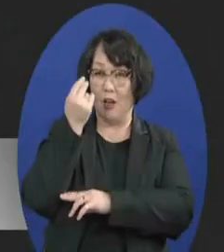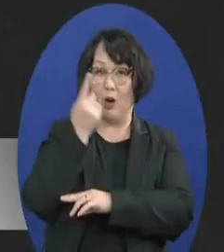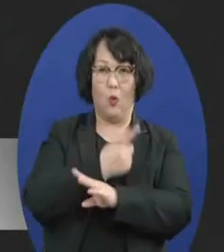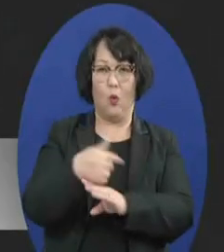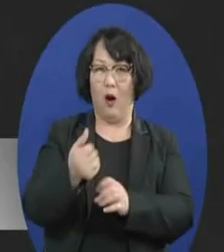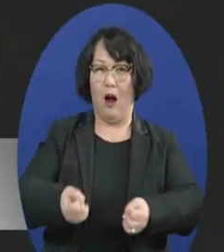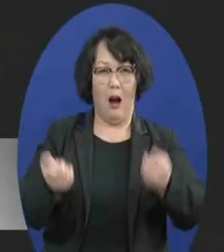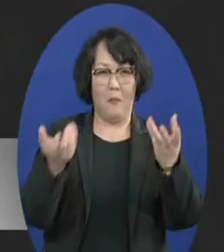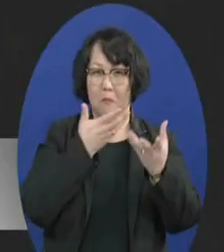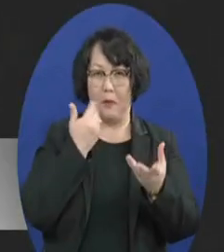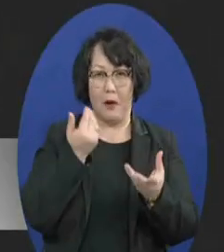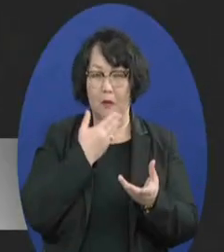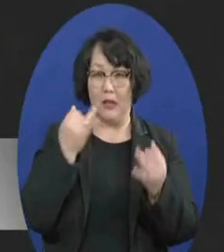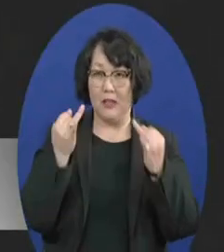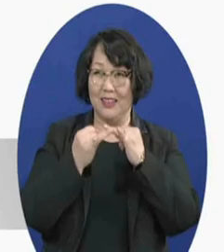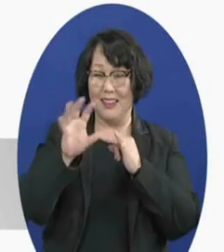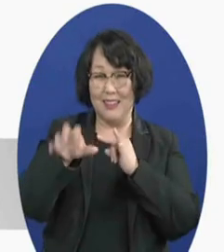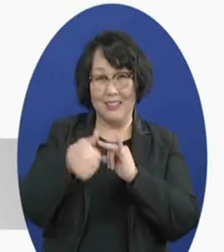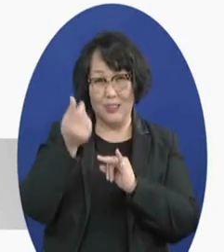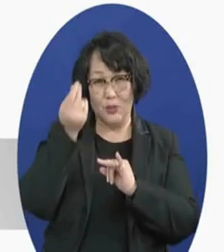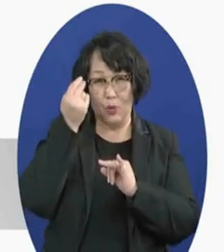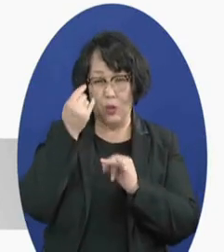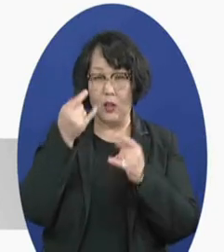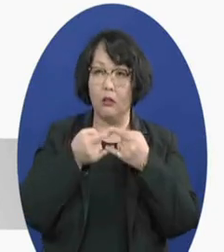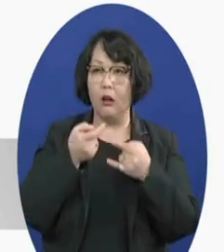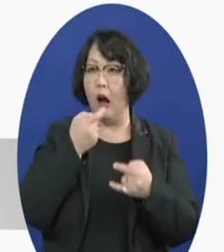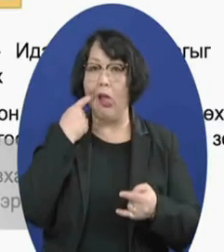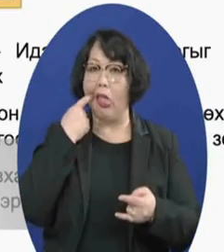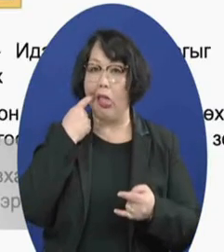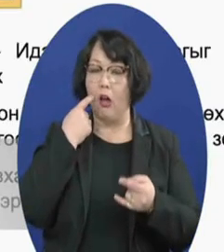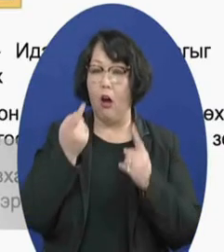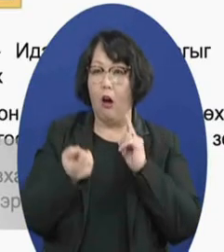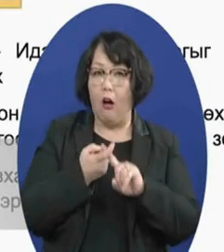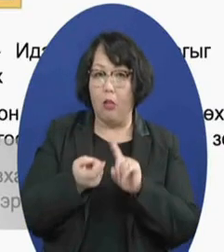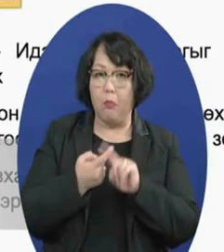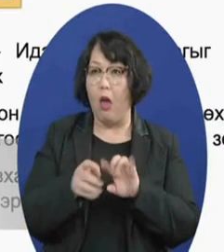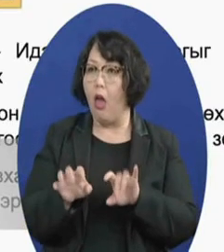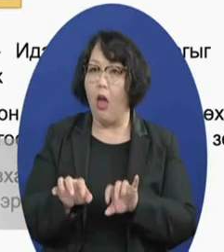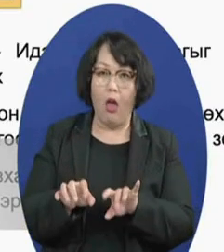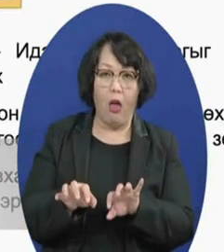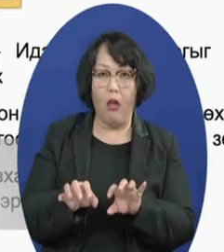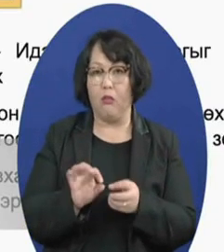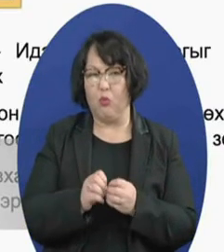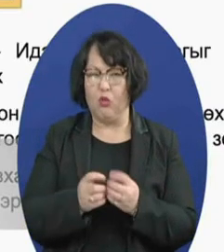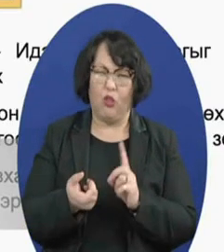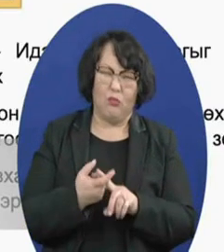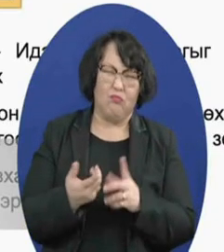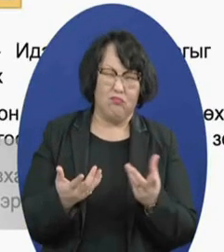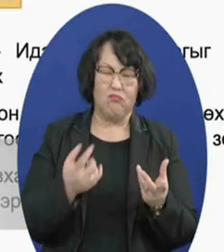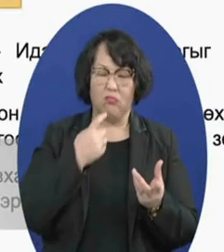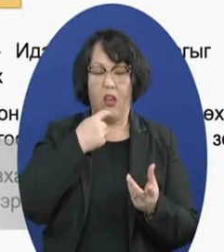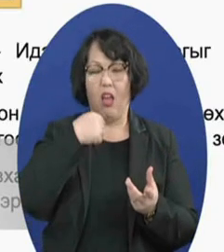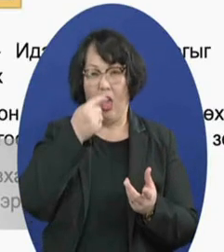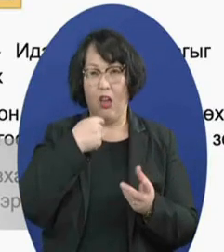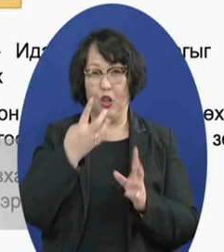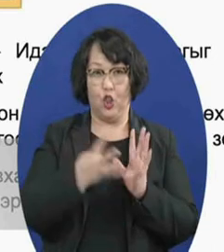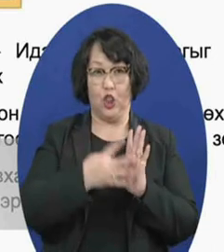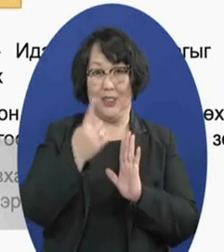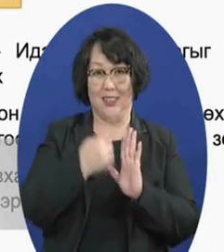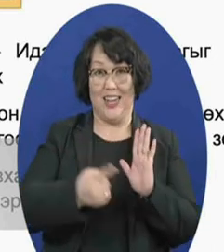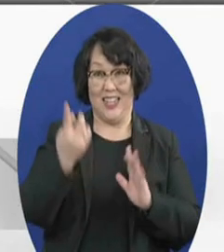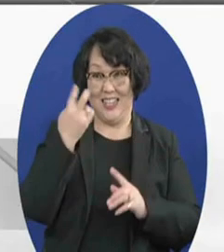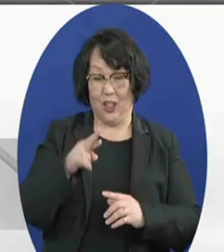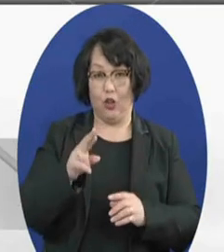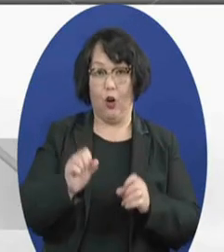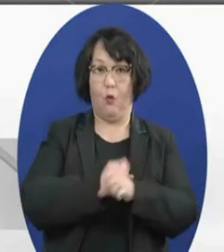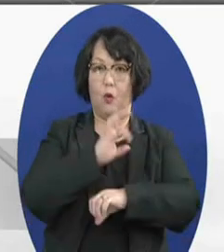тухай болон цахим хичээлээс болж хүүхдүүд дэлгэцийн хамааралтай болсон тухай гомдол мэдүүлжээ. Цар тахал 9-р сарын 1 гэхэд зогсон гэсэн